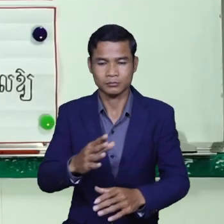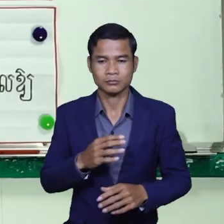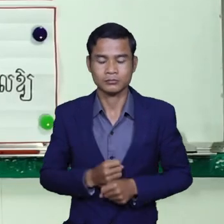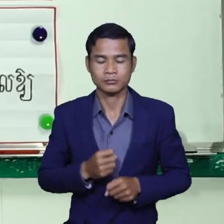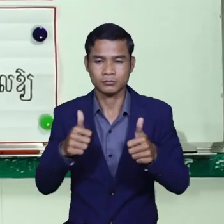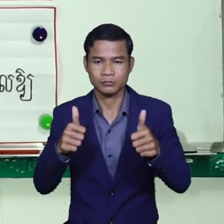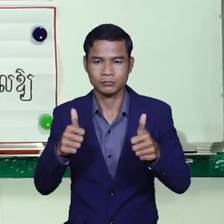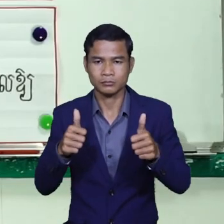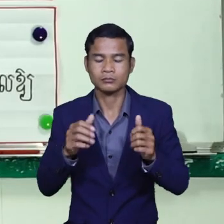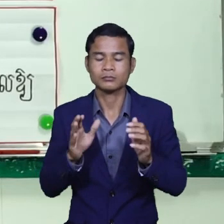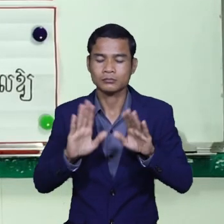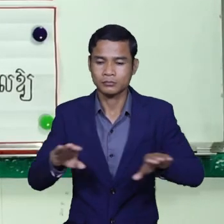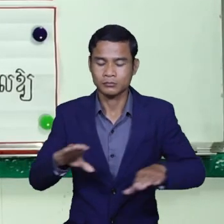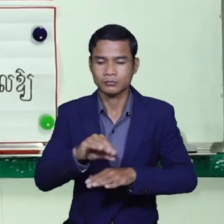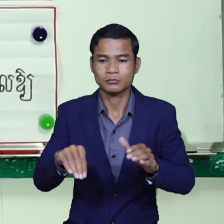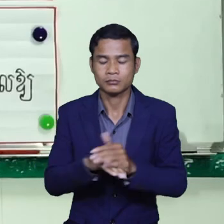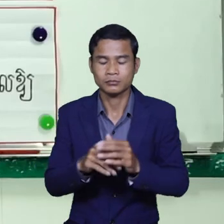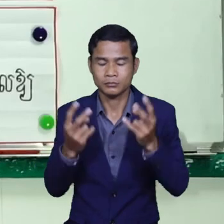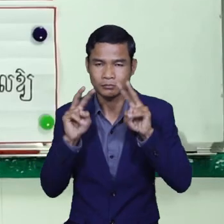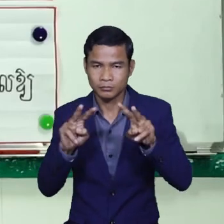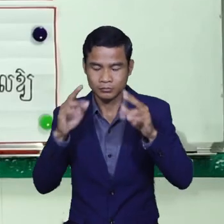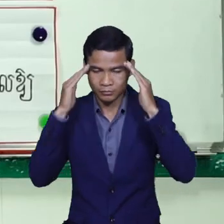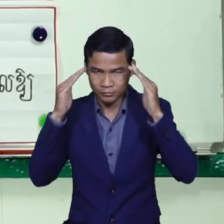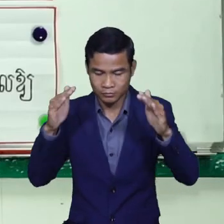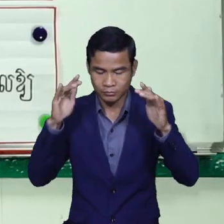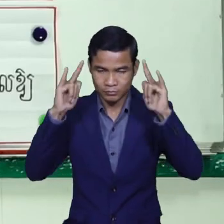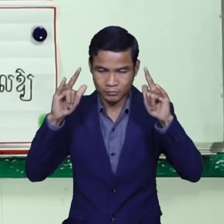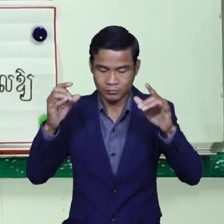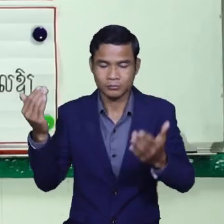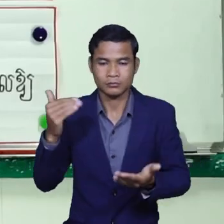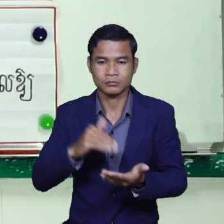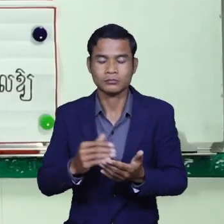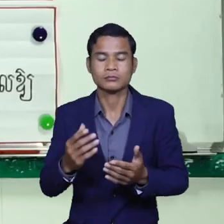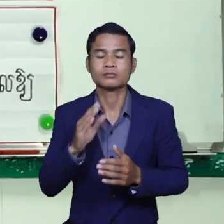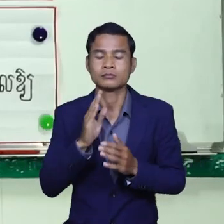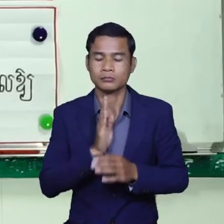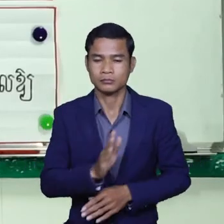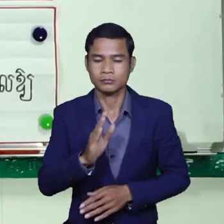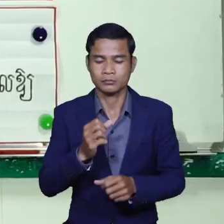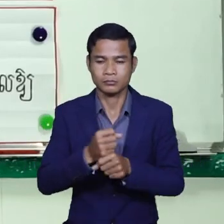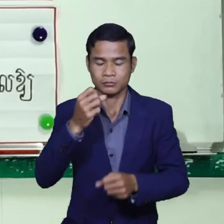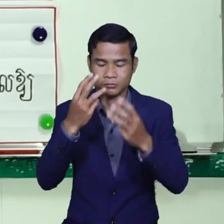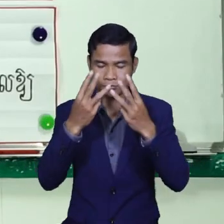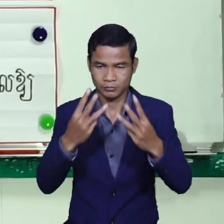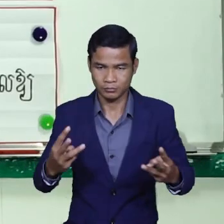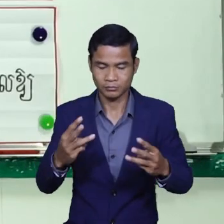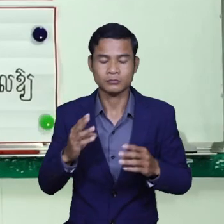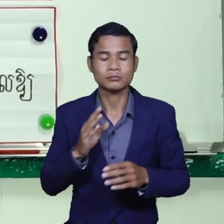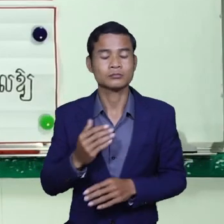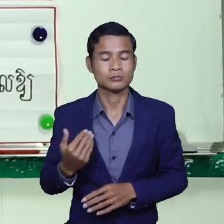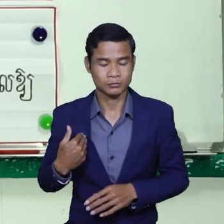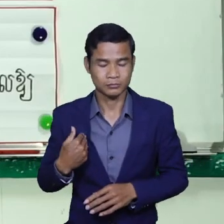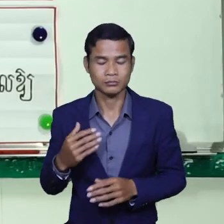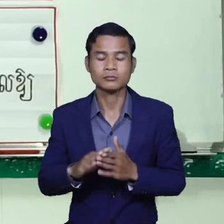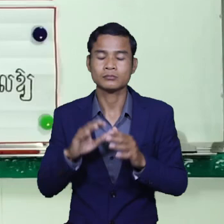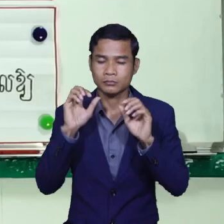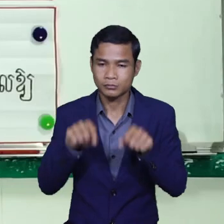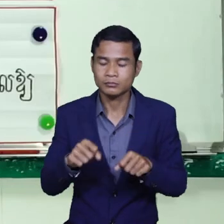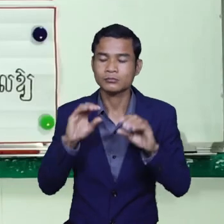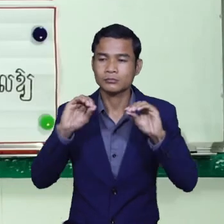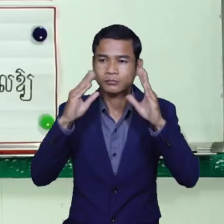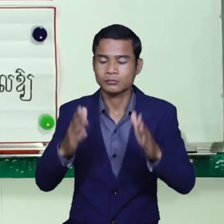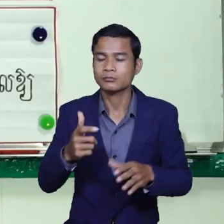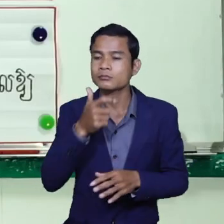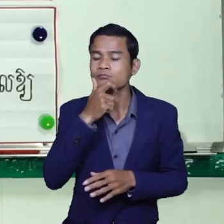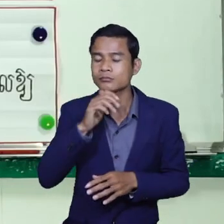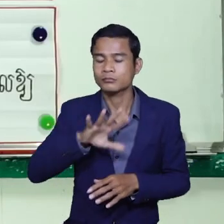hòa lò con cốn chà ai tam đám ca mong riêng rồi bà nè cửu tam rì dạp hay plơ ca rồi bỏ con xuống ọp rôm dụ bà chôn nâng cây lá chà cứ cửu khem bột